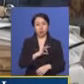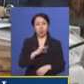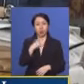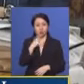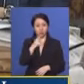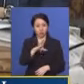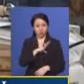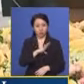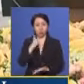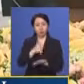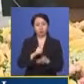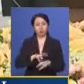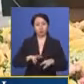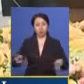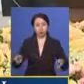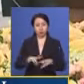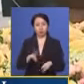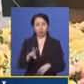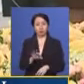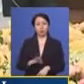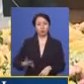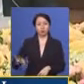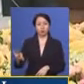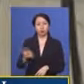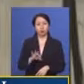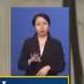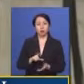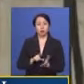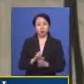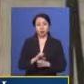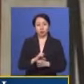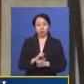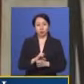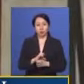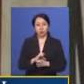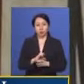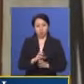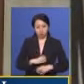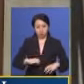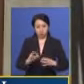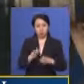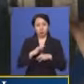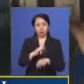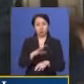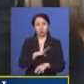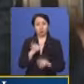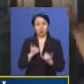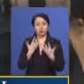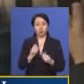болды. Премьер-министр күш-жігерді Евразиялық зияткерлік көлік жүйелерін құруға шоғырландыру қажет екенін атап өтті. Бұл